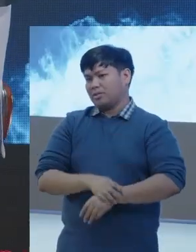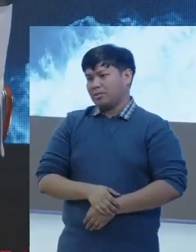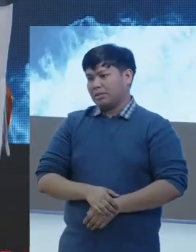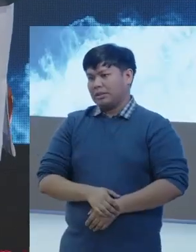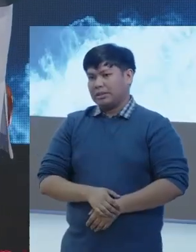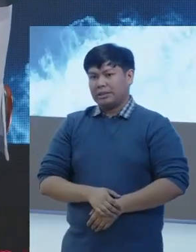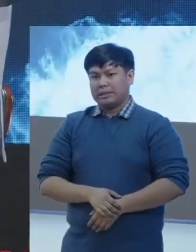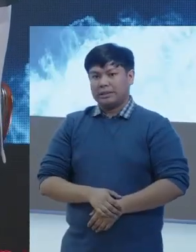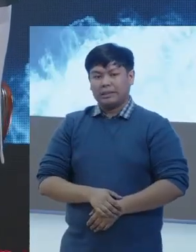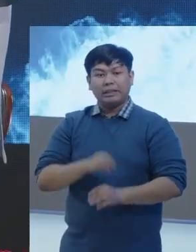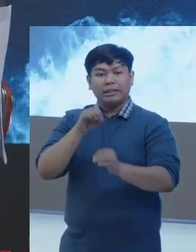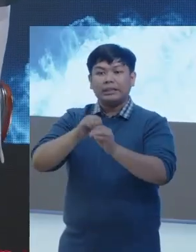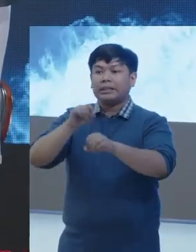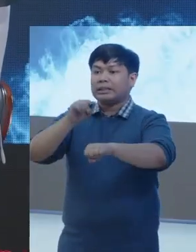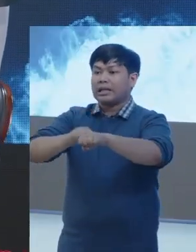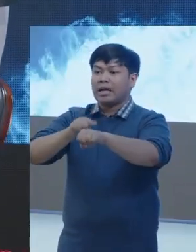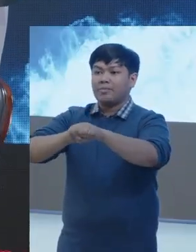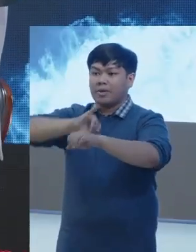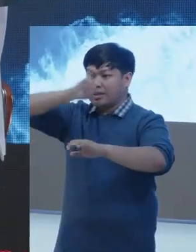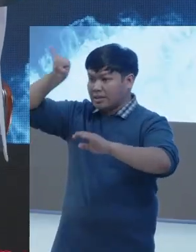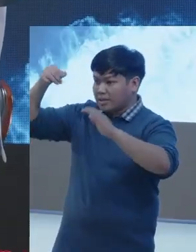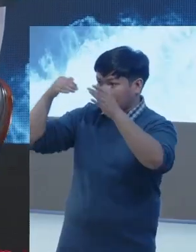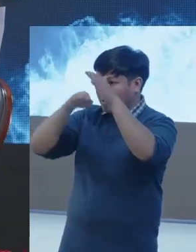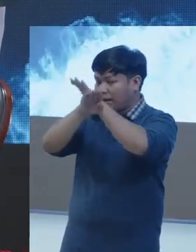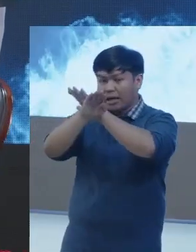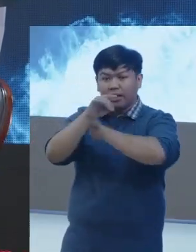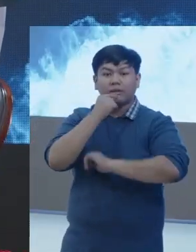sa panahon ng Prophet Jeremiah.